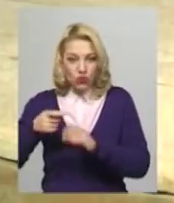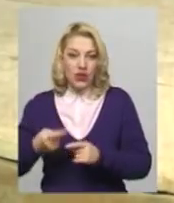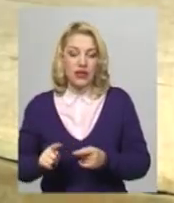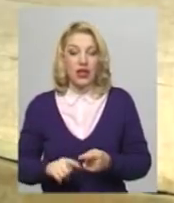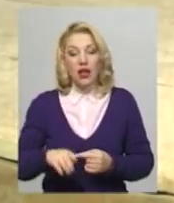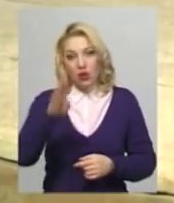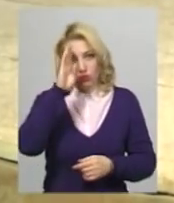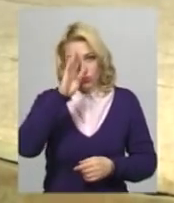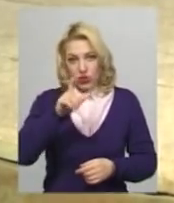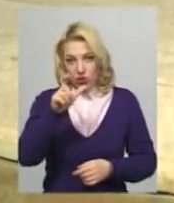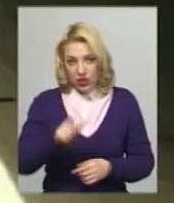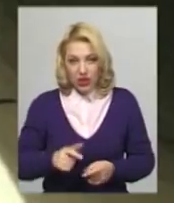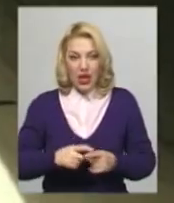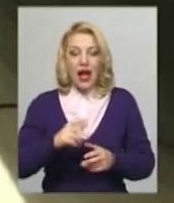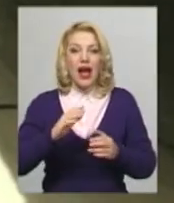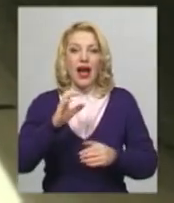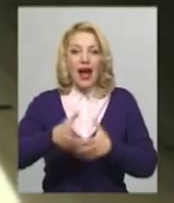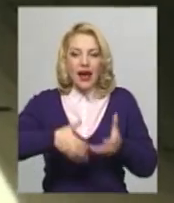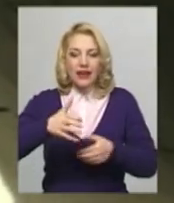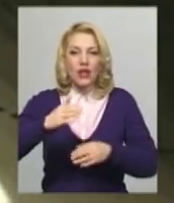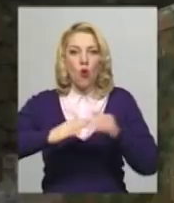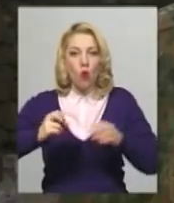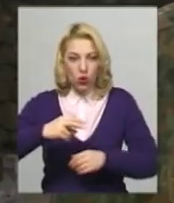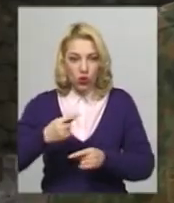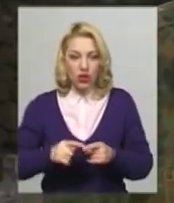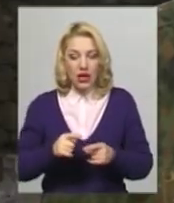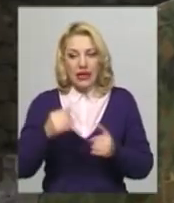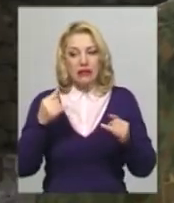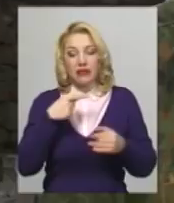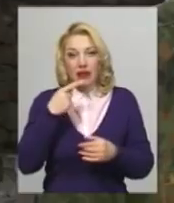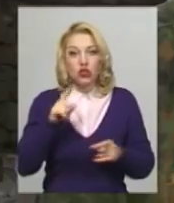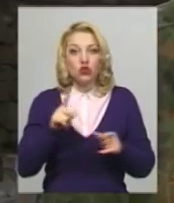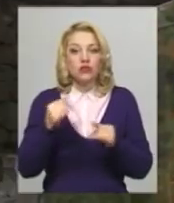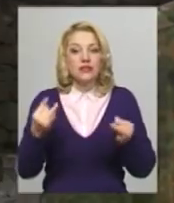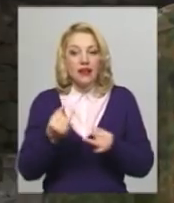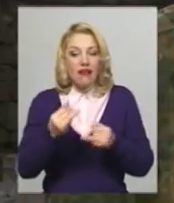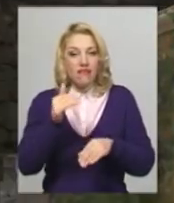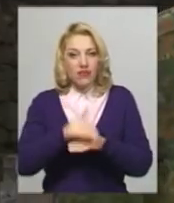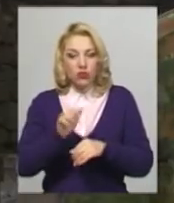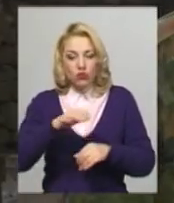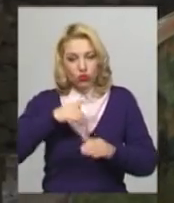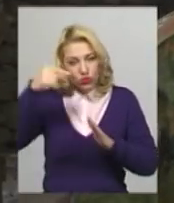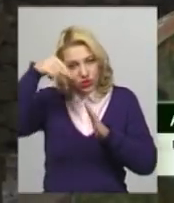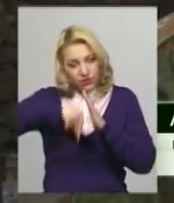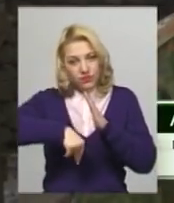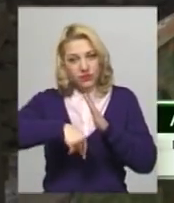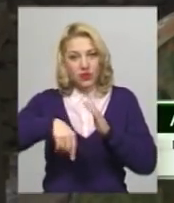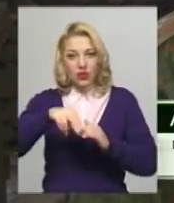перший сезон. Каже, цікаві артефакти можуть бути на дні криниці. Криниця в офіцерській вежі Меджибужської фортеці,